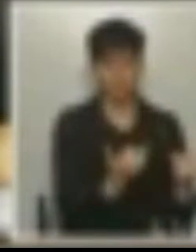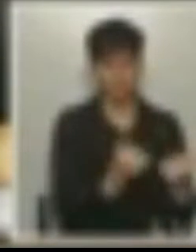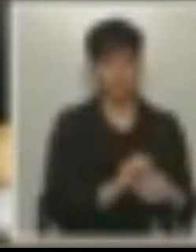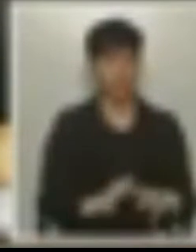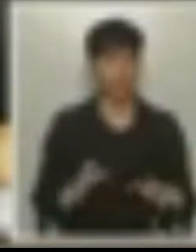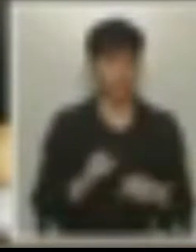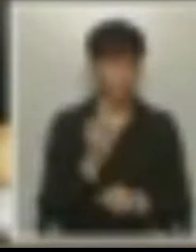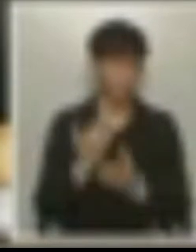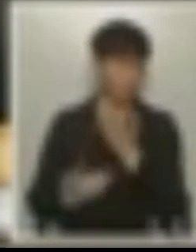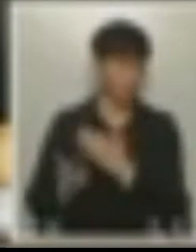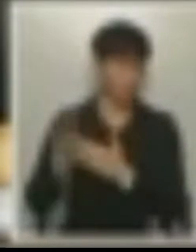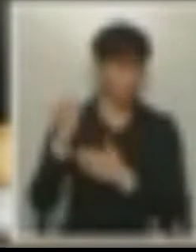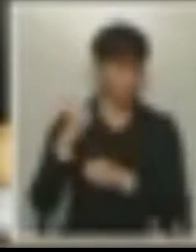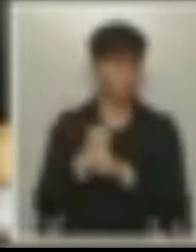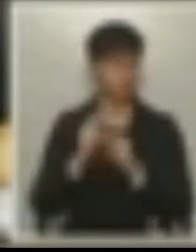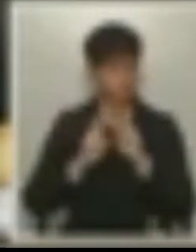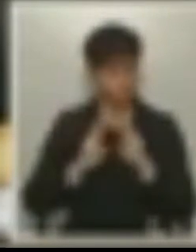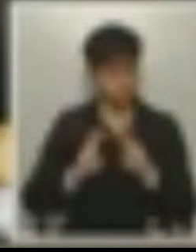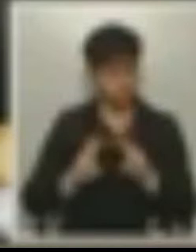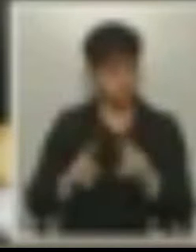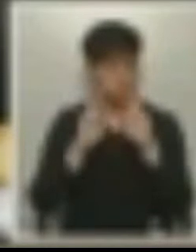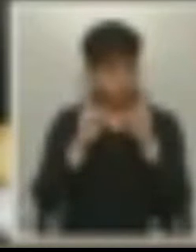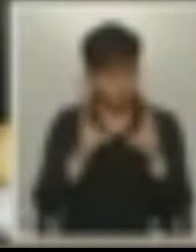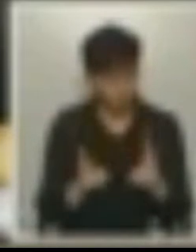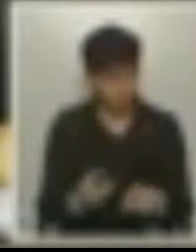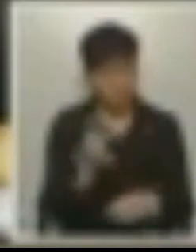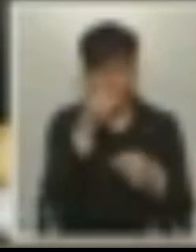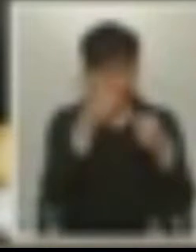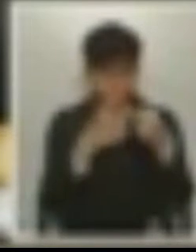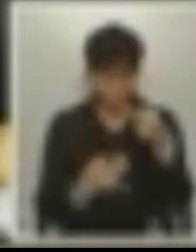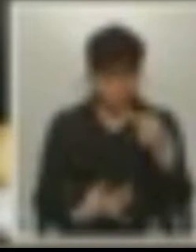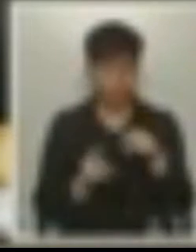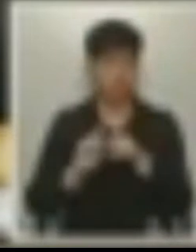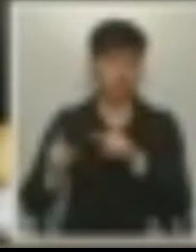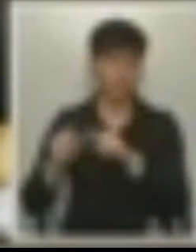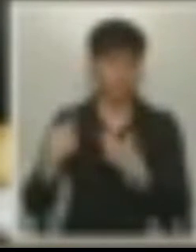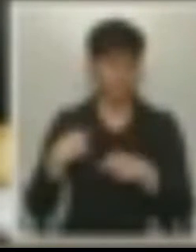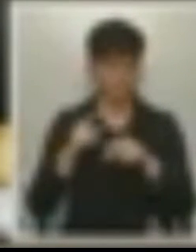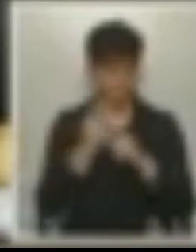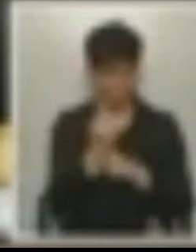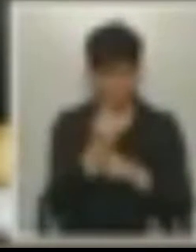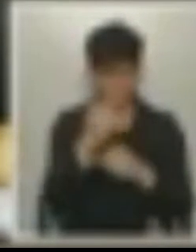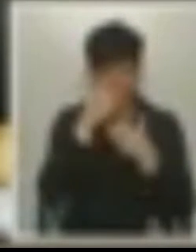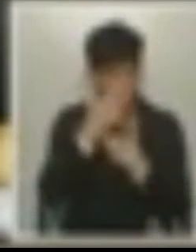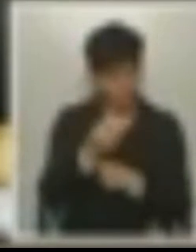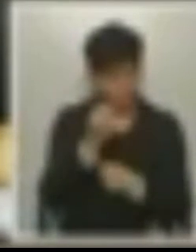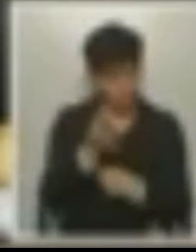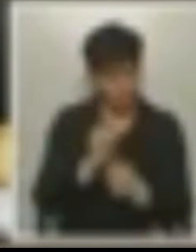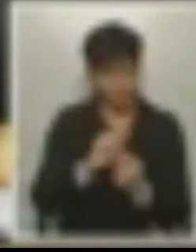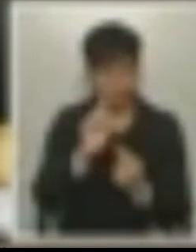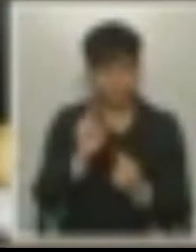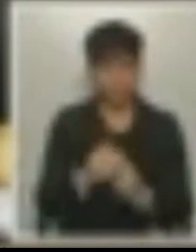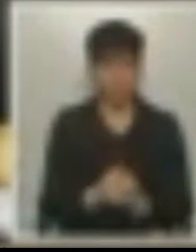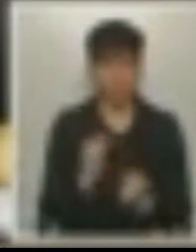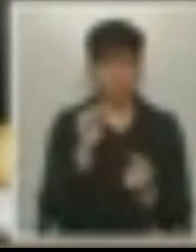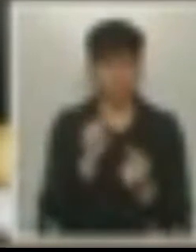ำงานวิจัยชิ้นใดบ้างโดยต้องการเน้นหนักไปในเรื่องใดมีเรื่องหนึ่งที่น่าสนใจก็คือเรื่องของรายงานวิจัยที่เกี่ยวกับท่านให้ชื่อว่า